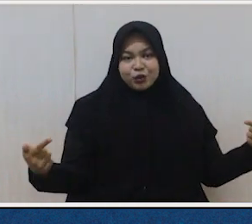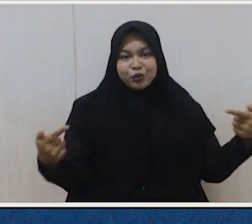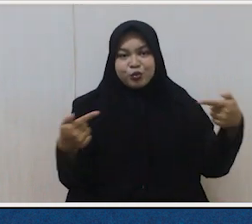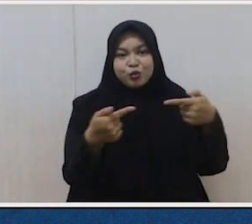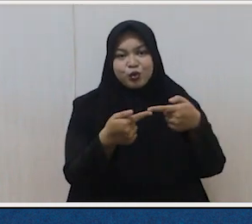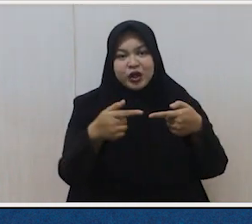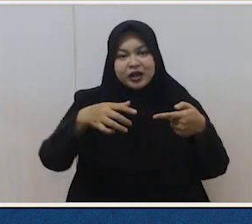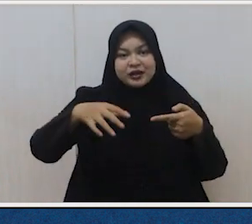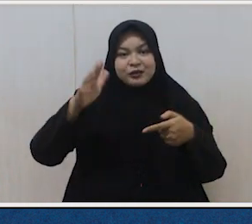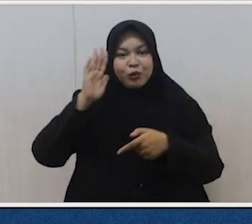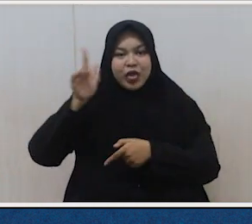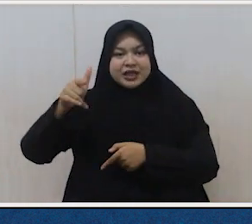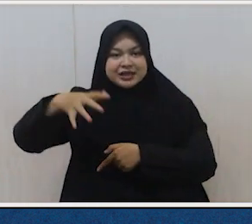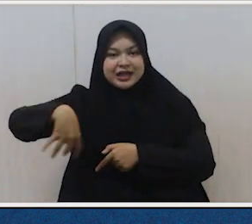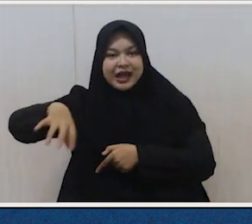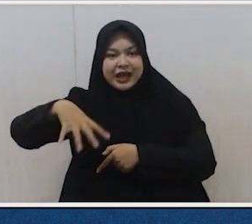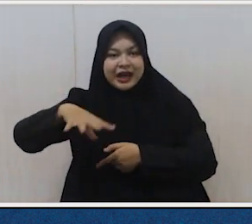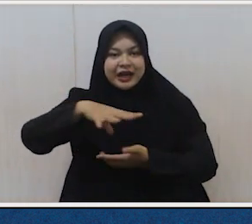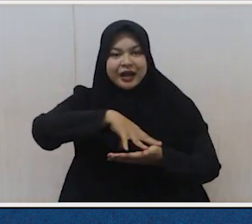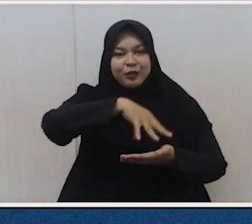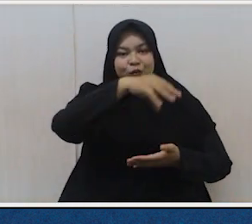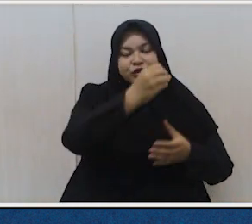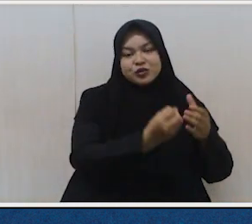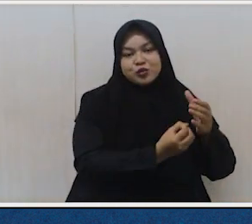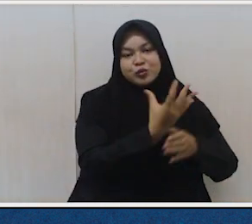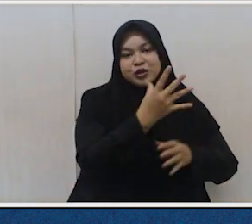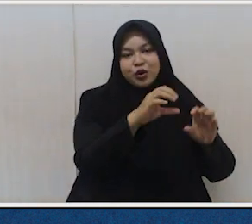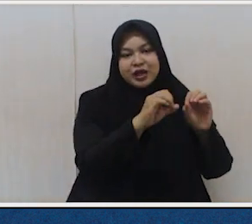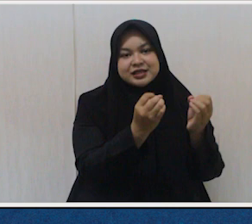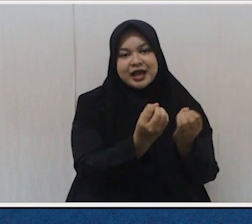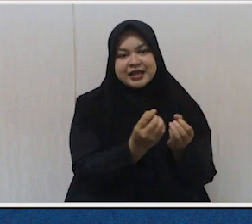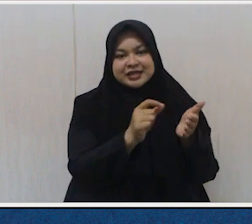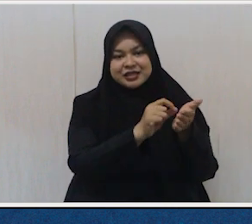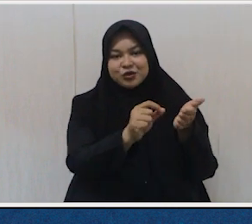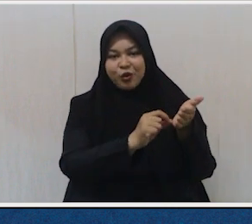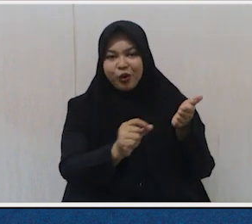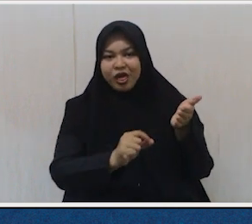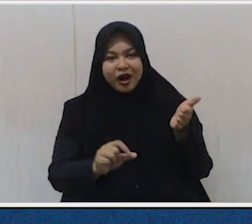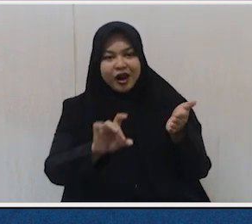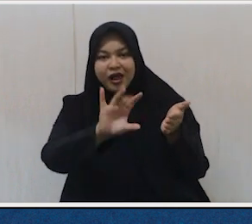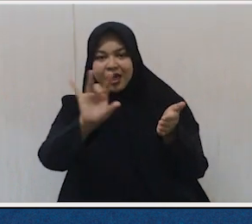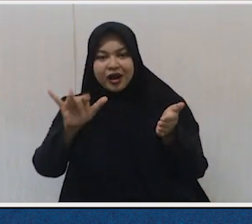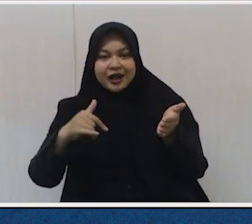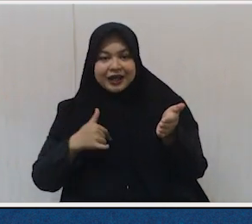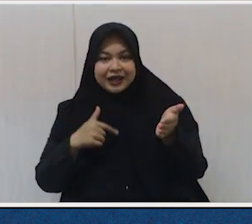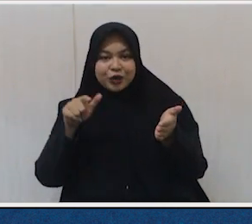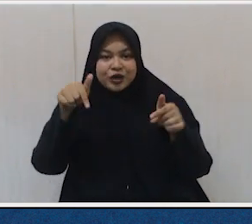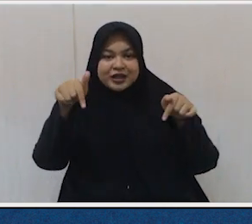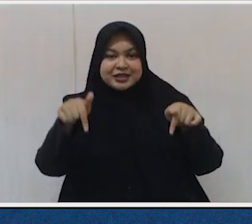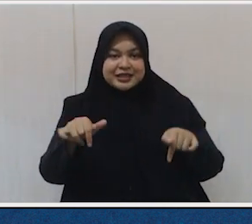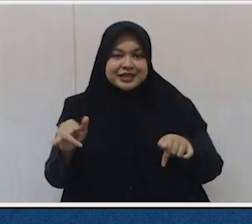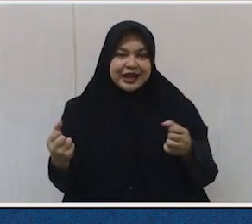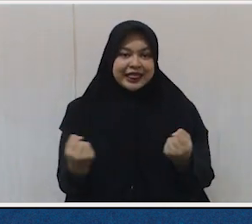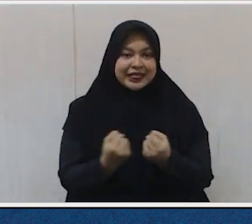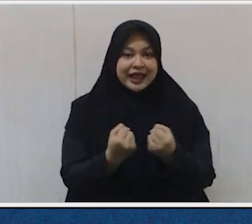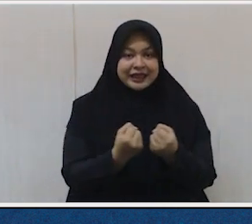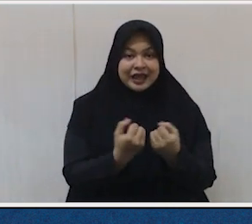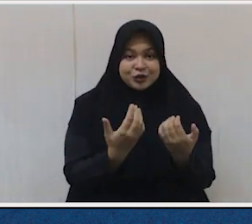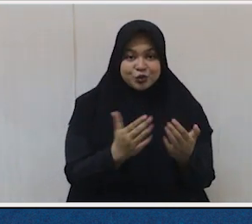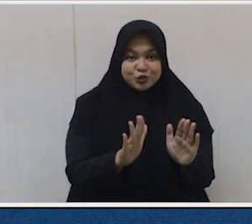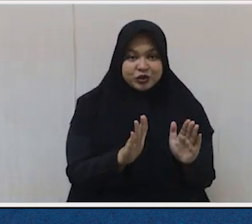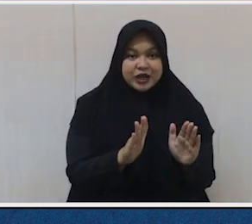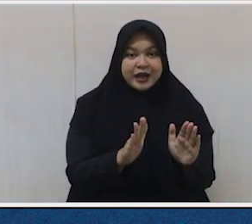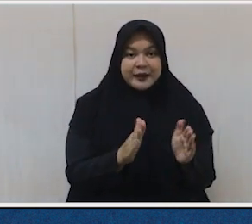pusat sumber mau itu organisasi mau itu sekolah misalkan e nah itu yang sekarang jadi tantangan nih jadi kita udah